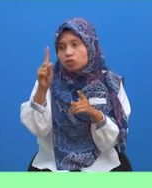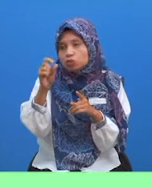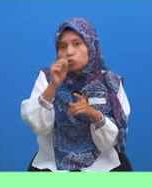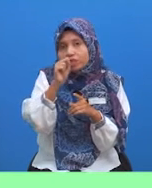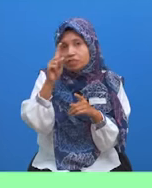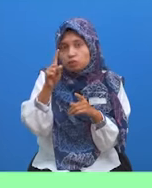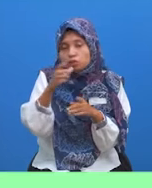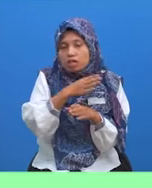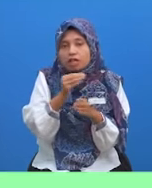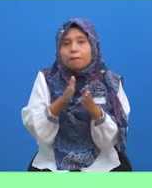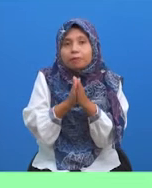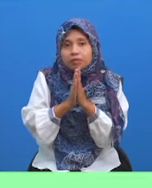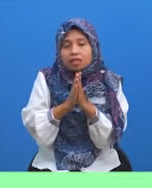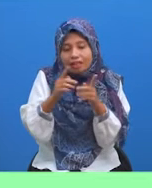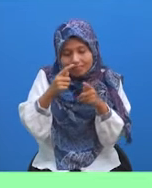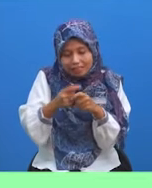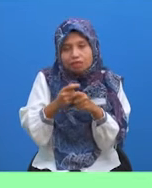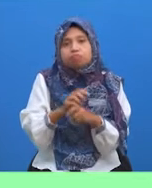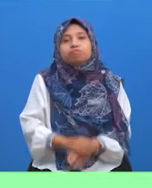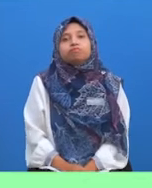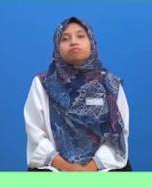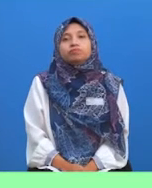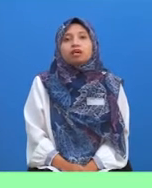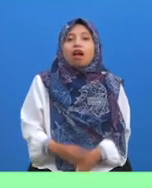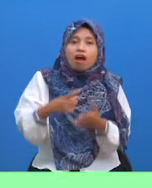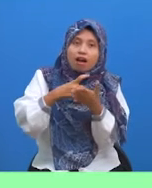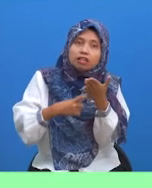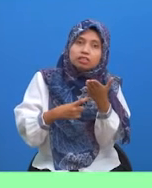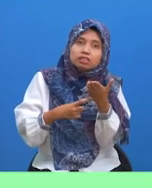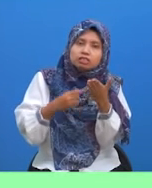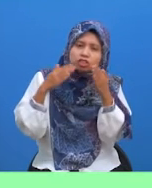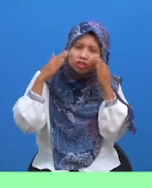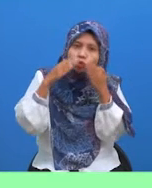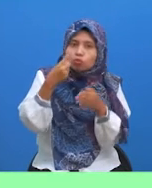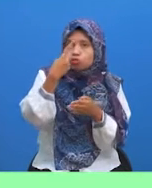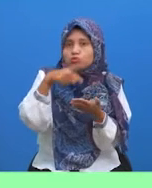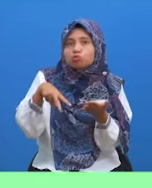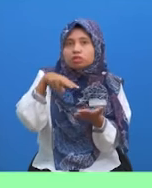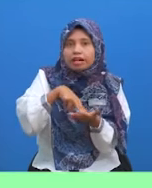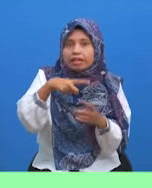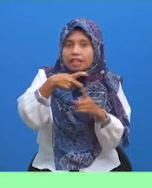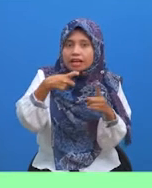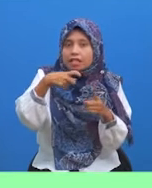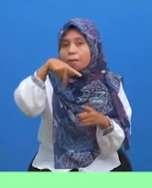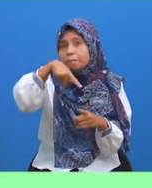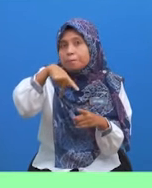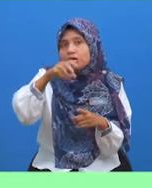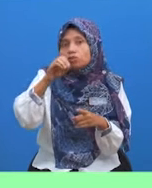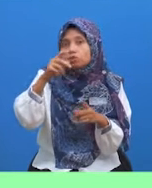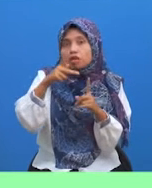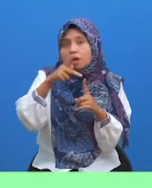dan kalau permintaan tetap harga cenderung untuk naik daripada